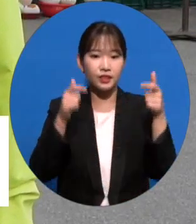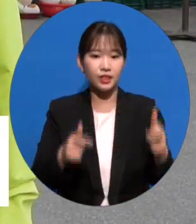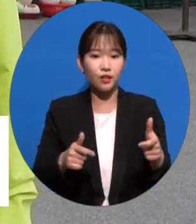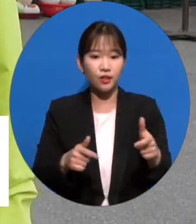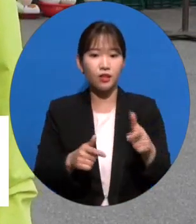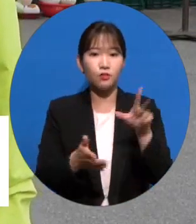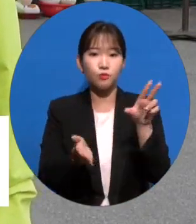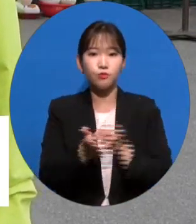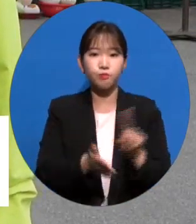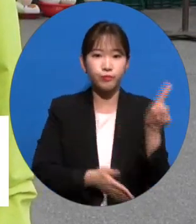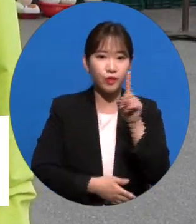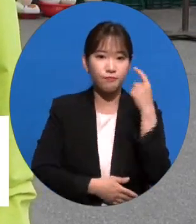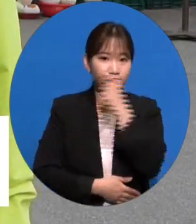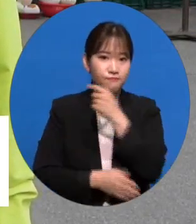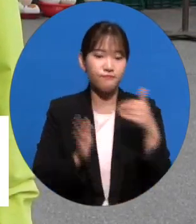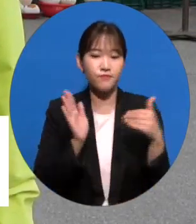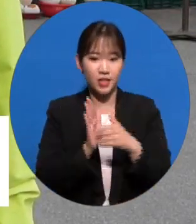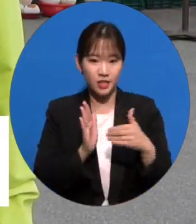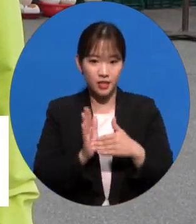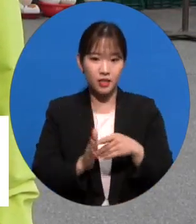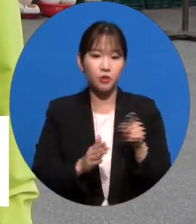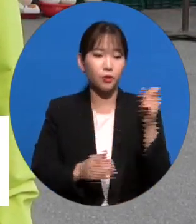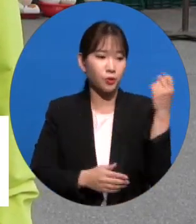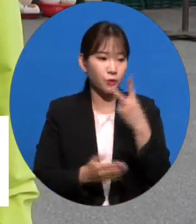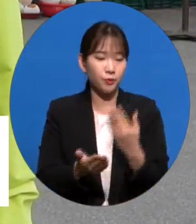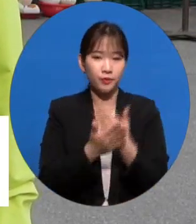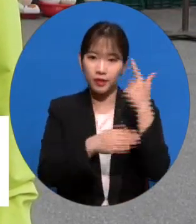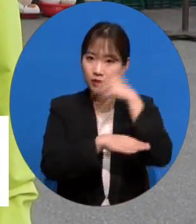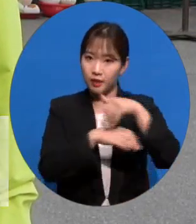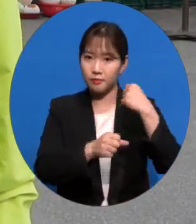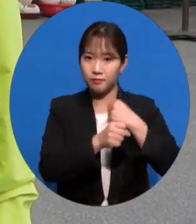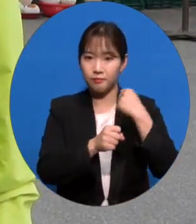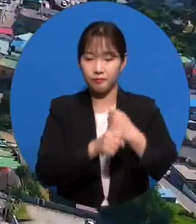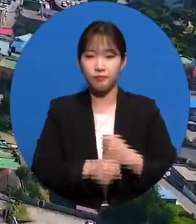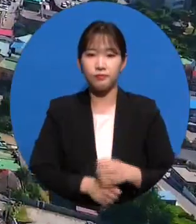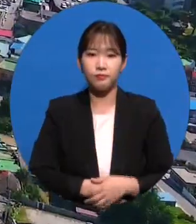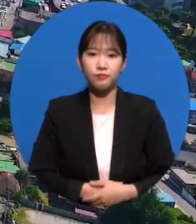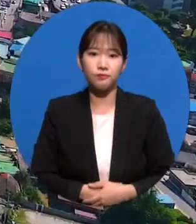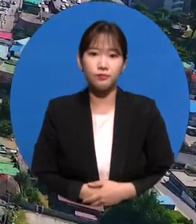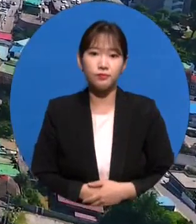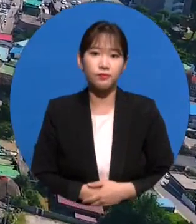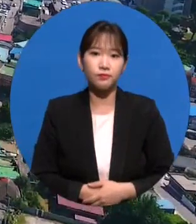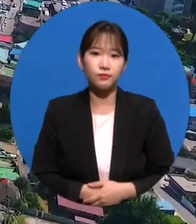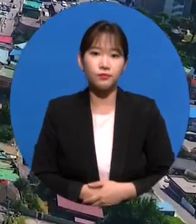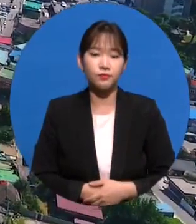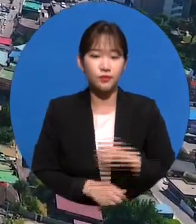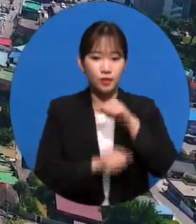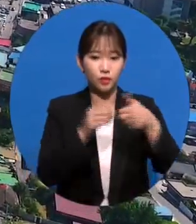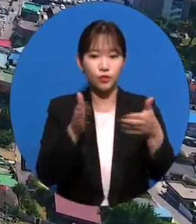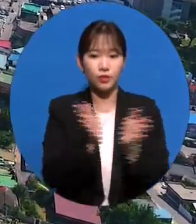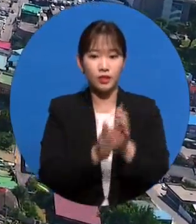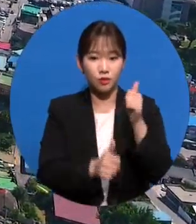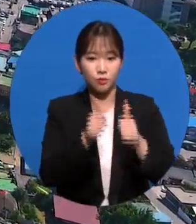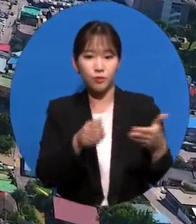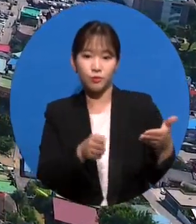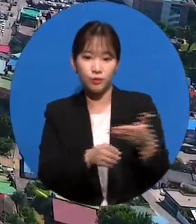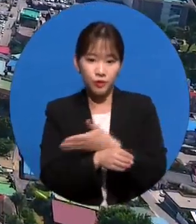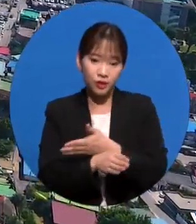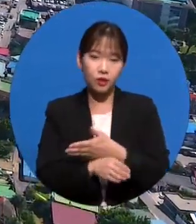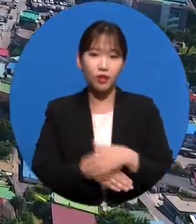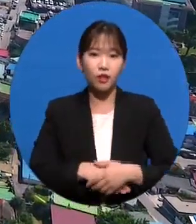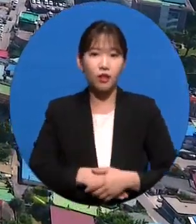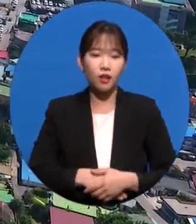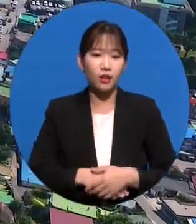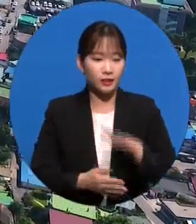그 지역의 문제점을 파악했고 또 발전 계획을 세워왔습니다. 민주당 경선부터 뜨겁게